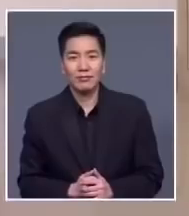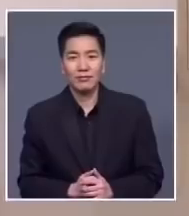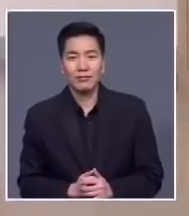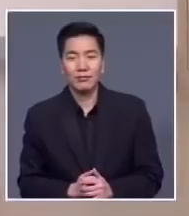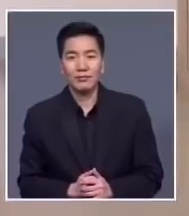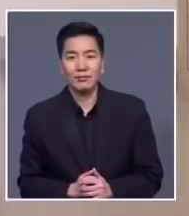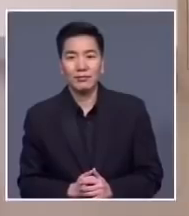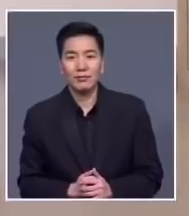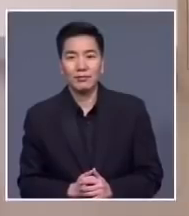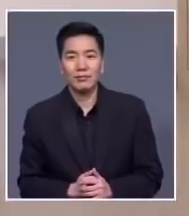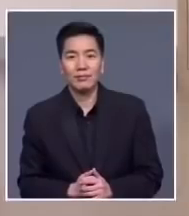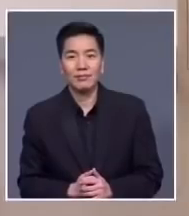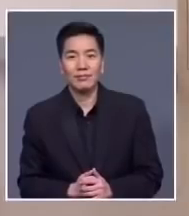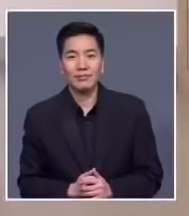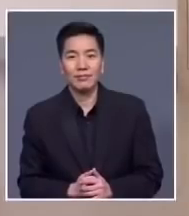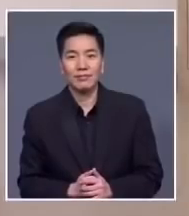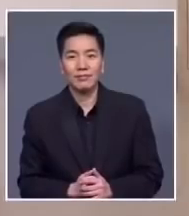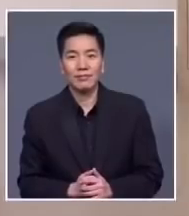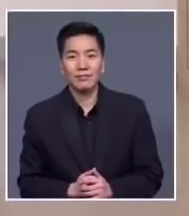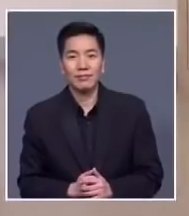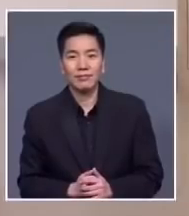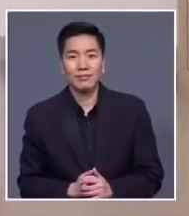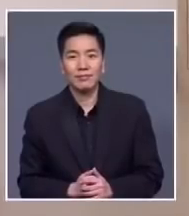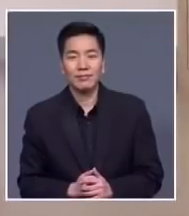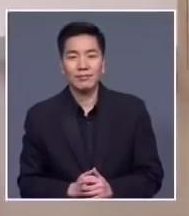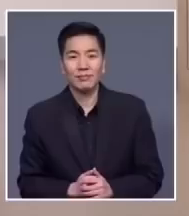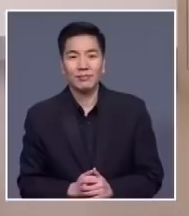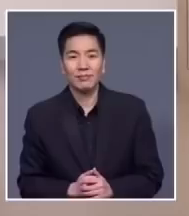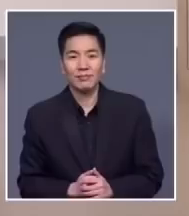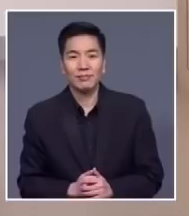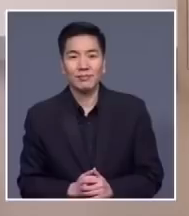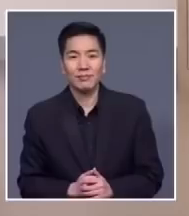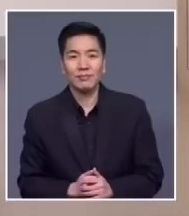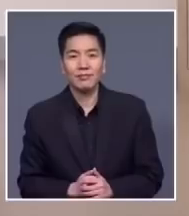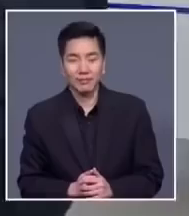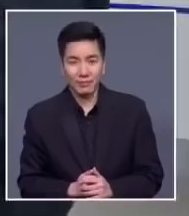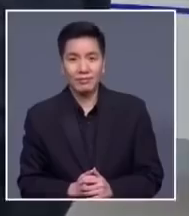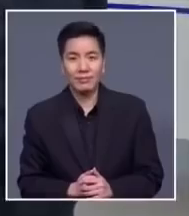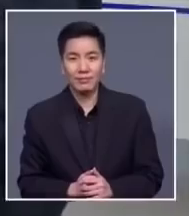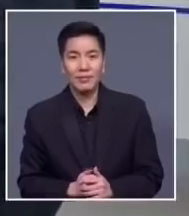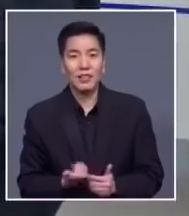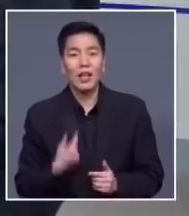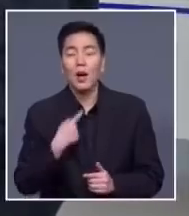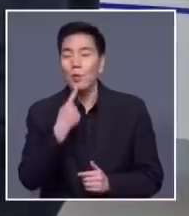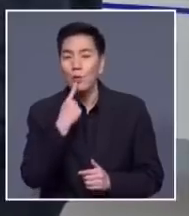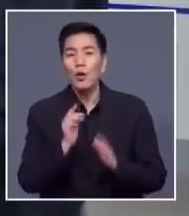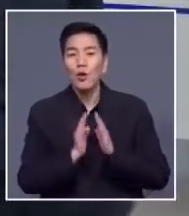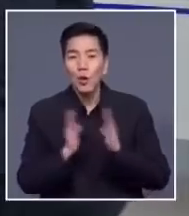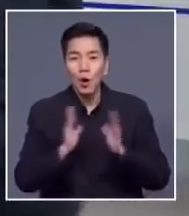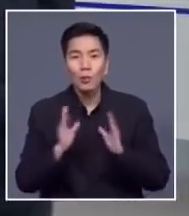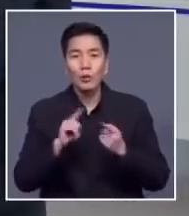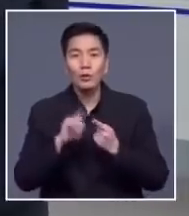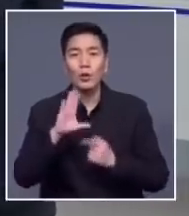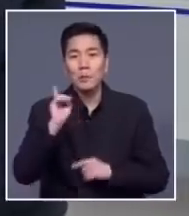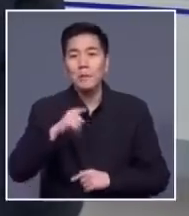적극활용하셔가지고또태국그기술에도많이반영해주길바라고있습니다 알겠습니다네정말고맙습